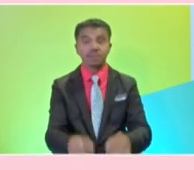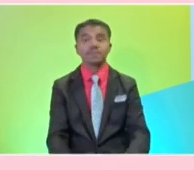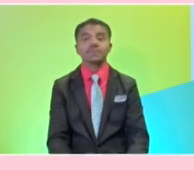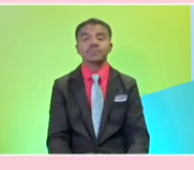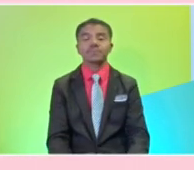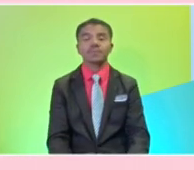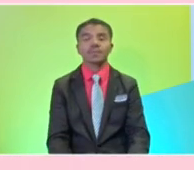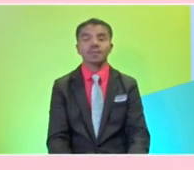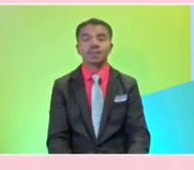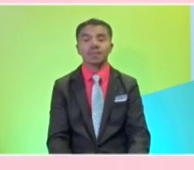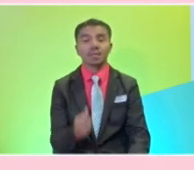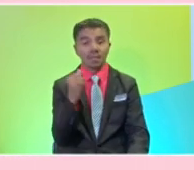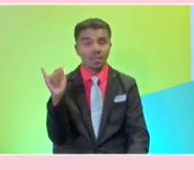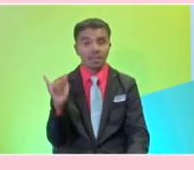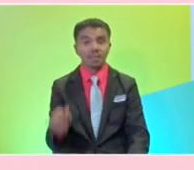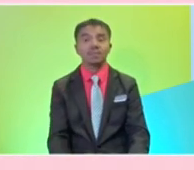sahih